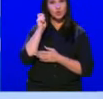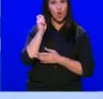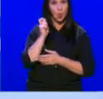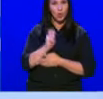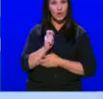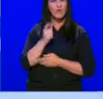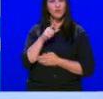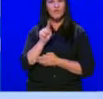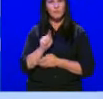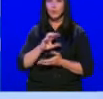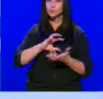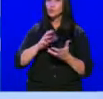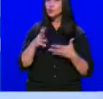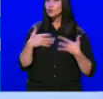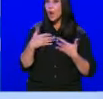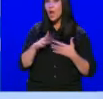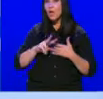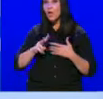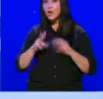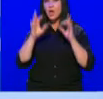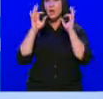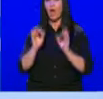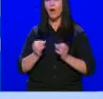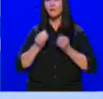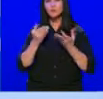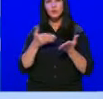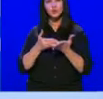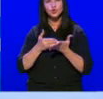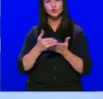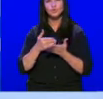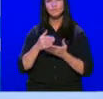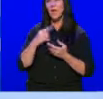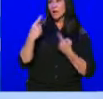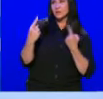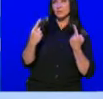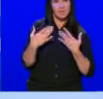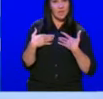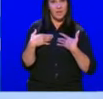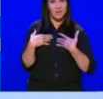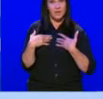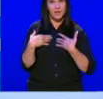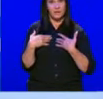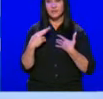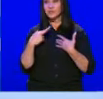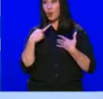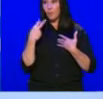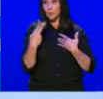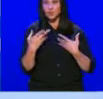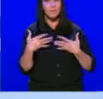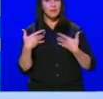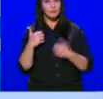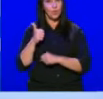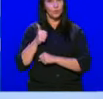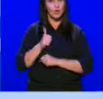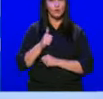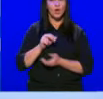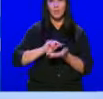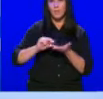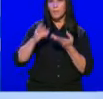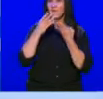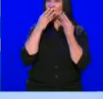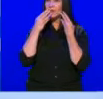на политическо желание ли е, или на реални възможности, тъй като самите ние се обръщаме към и искаме от НАТО да попълват дефицита